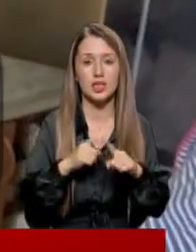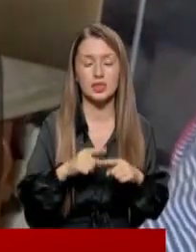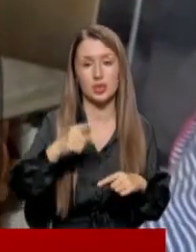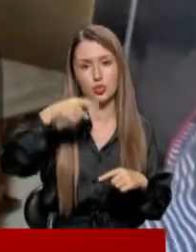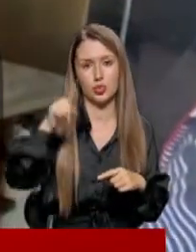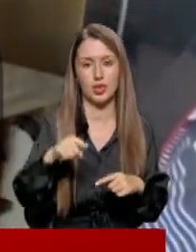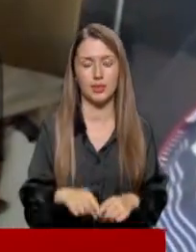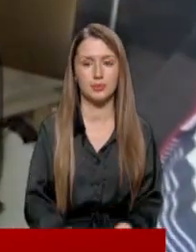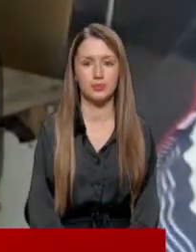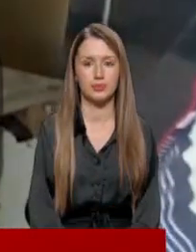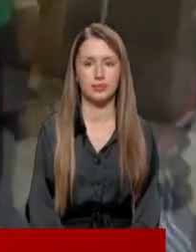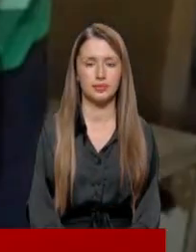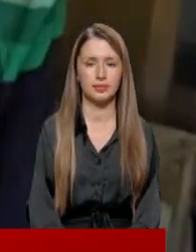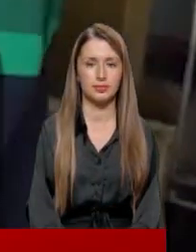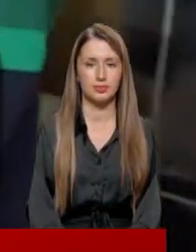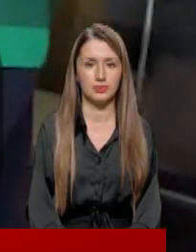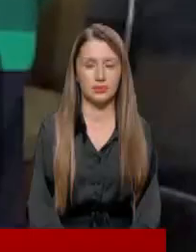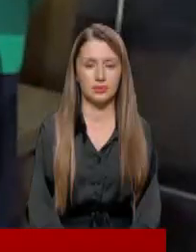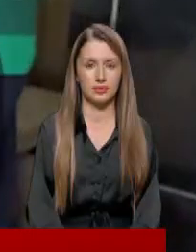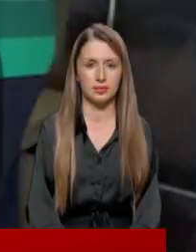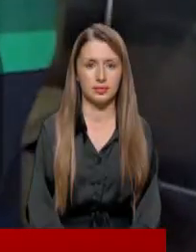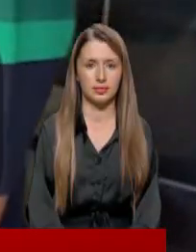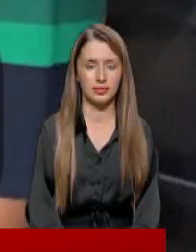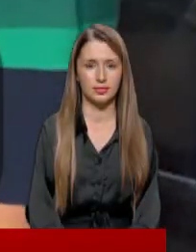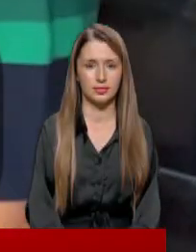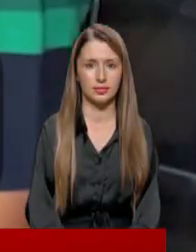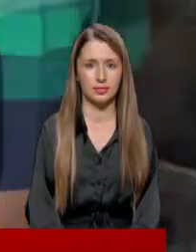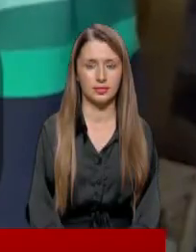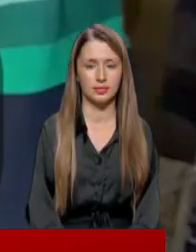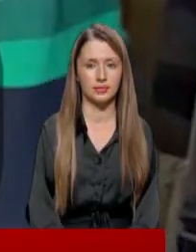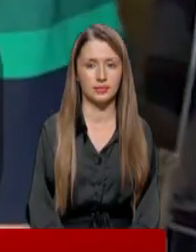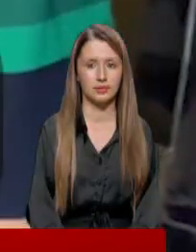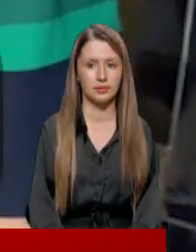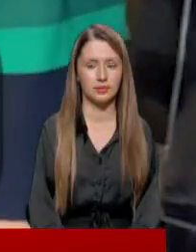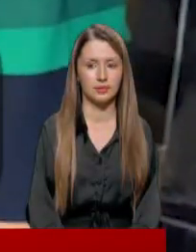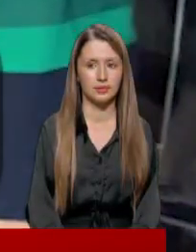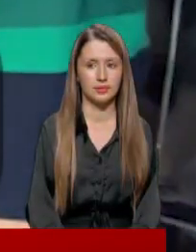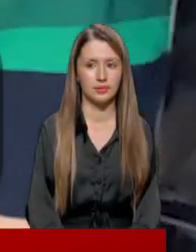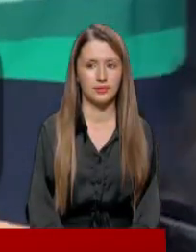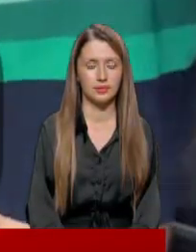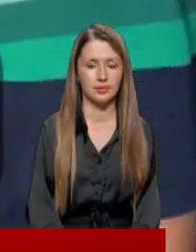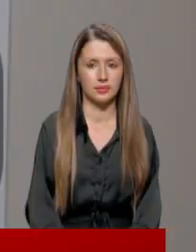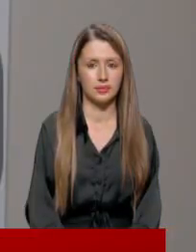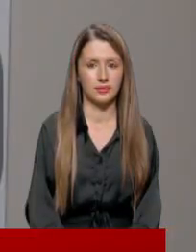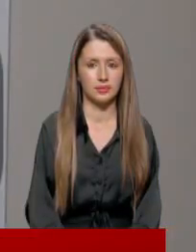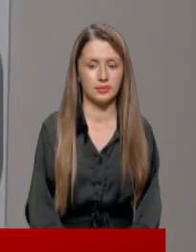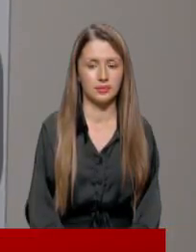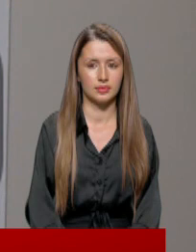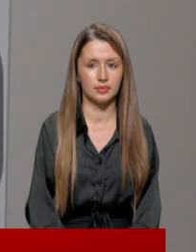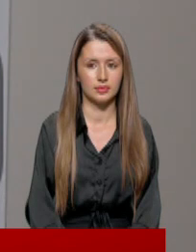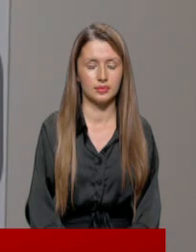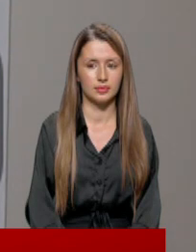gündemi. Vatandaş alabiliyor mu emekliye gitmeyi? Şaka mı geçiyor? O eskiden de 10 liralık 20 liralık değmez sen var abi.